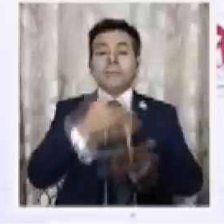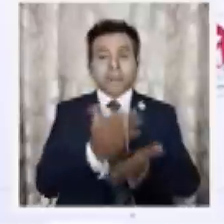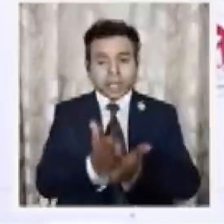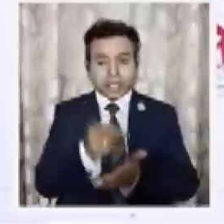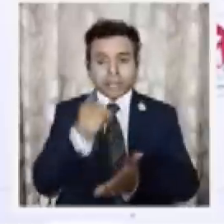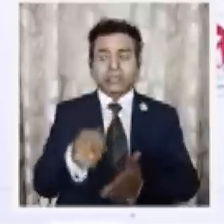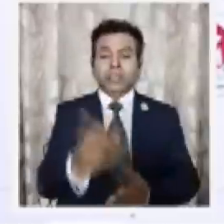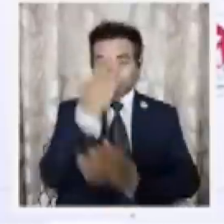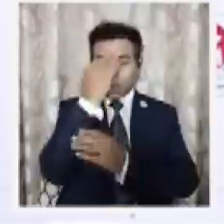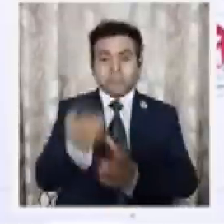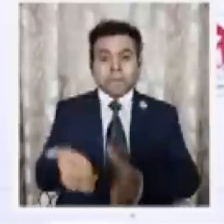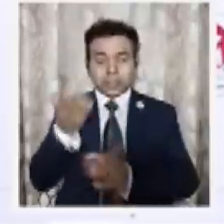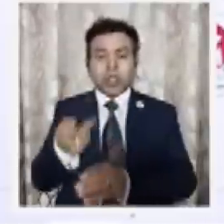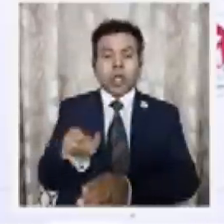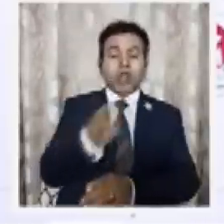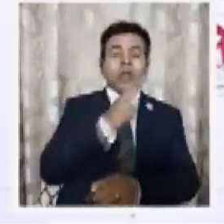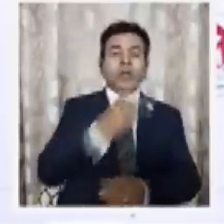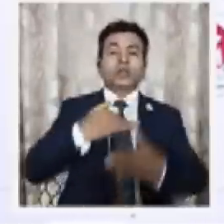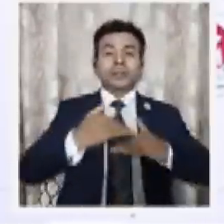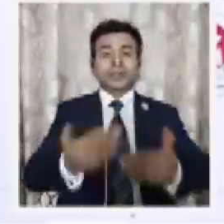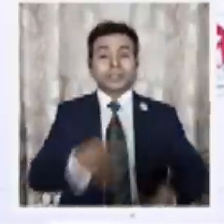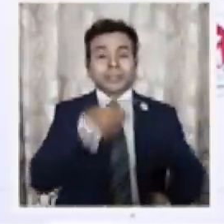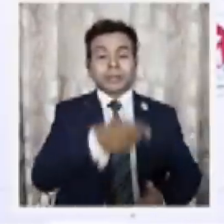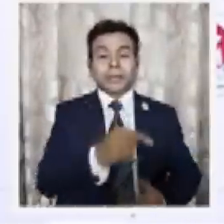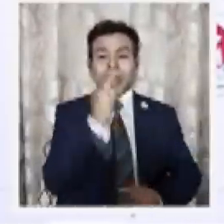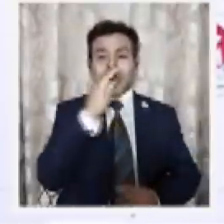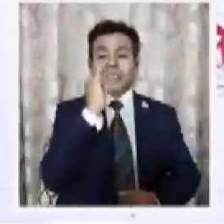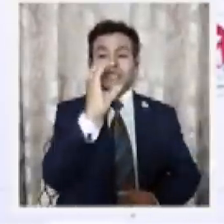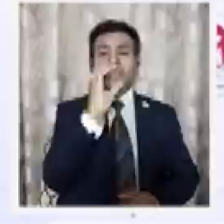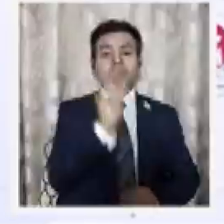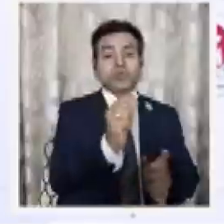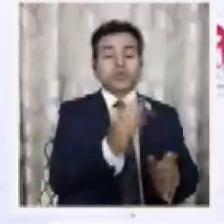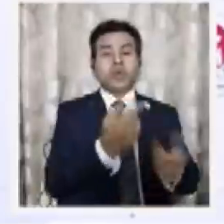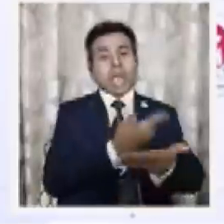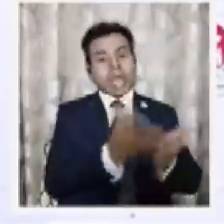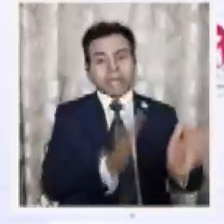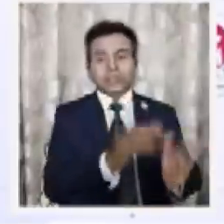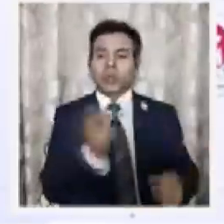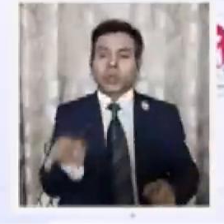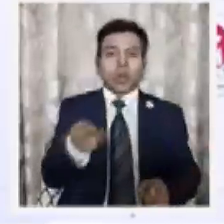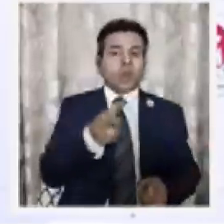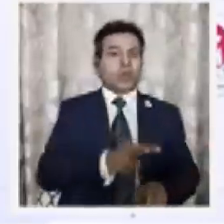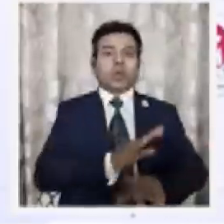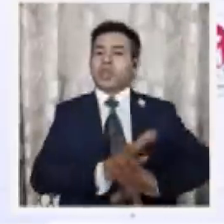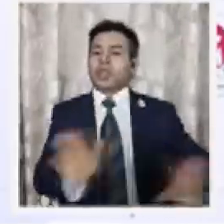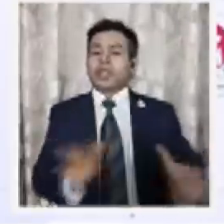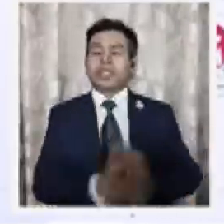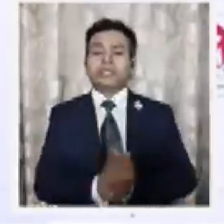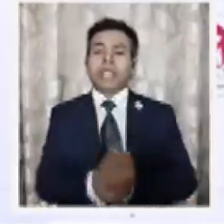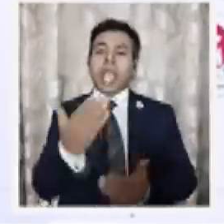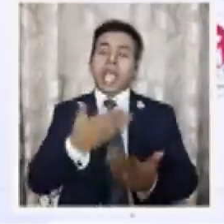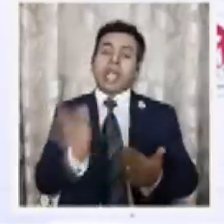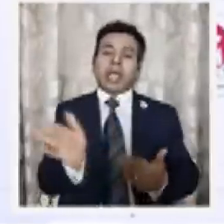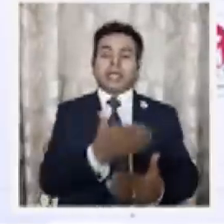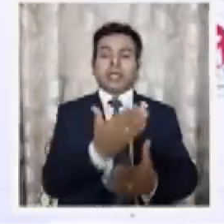থাকলেও, যদি সার্জারি এবং গাইনি বিভাগে আইসিইউ খালি থাকলেও সেখানে দেওয়া যায় না, কারণ সার্জারি এবং